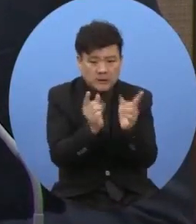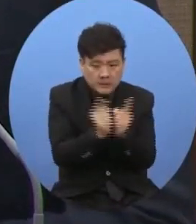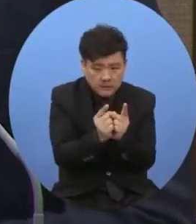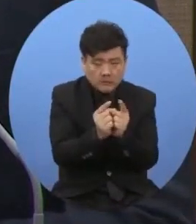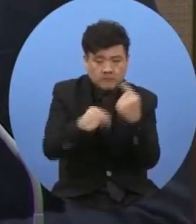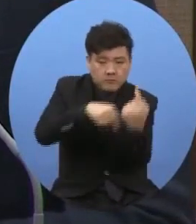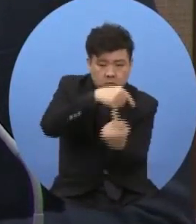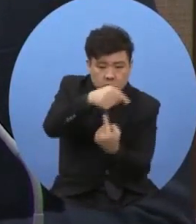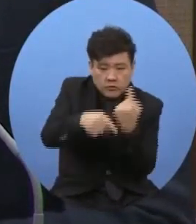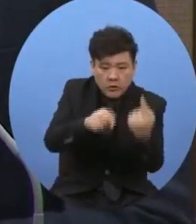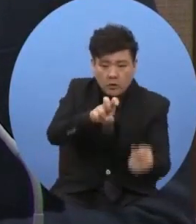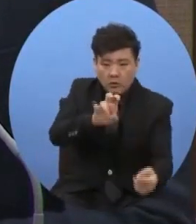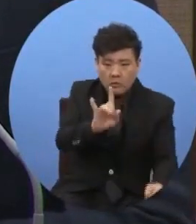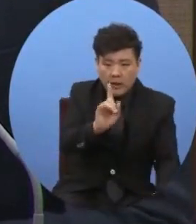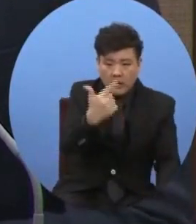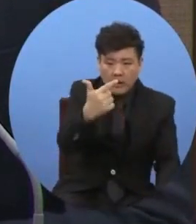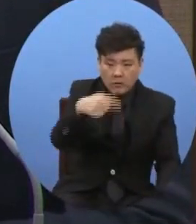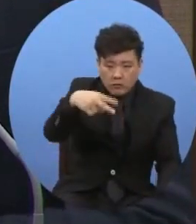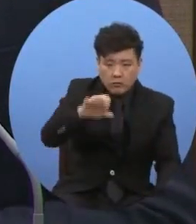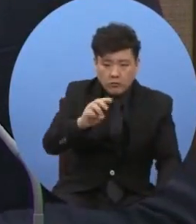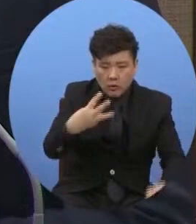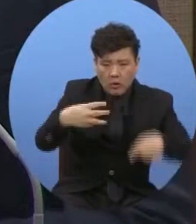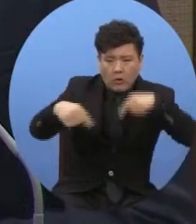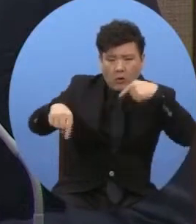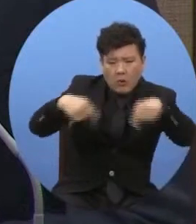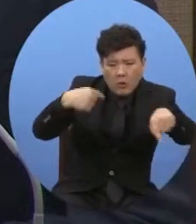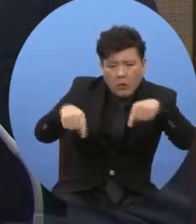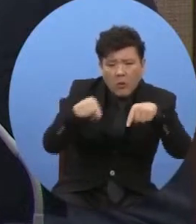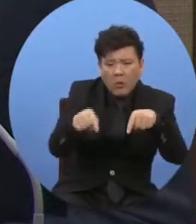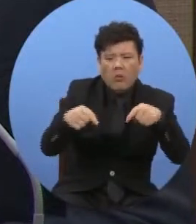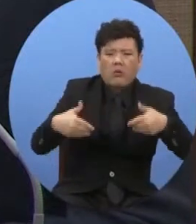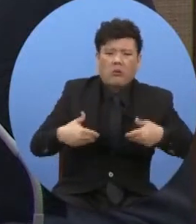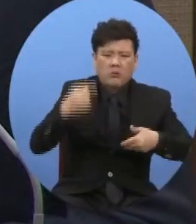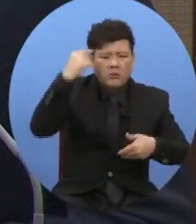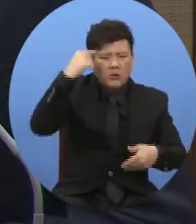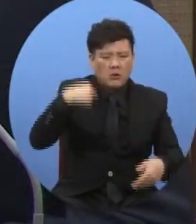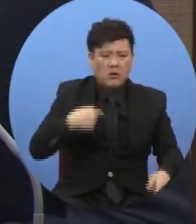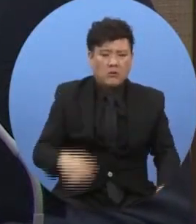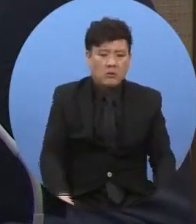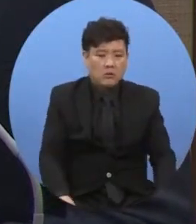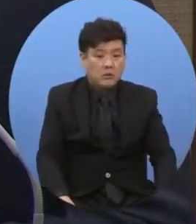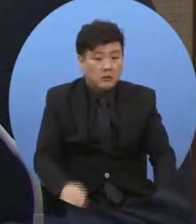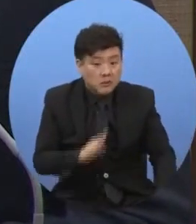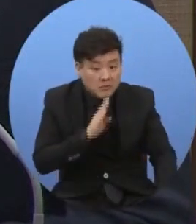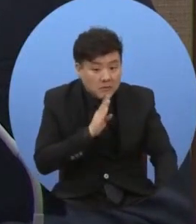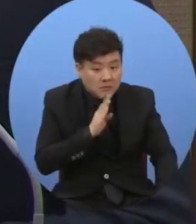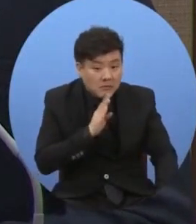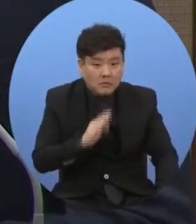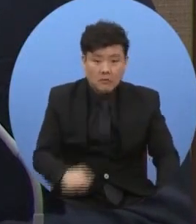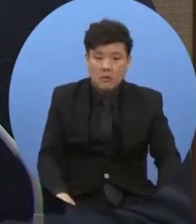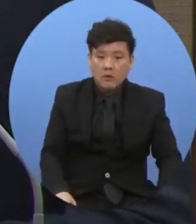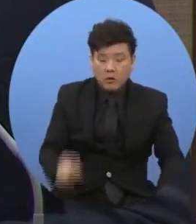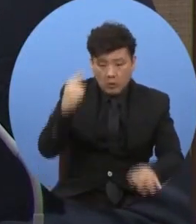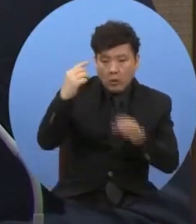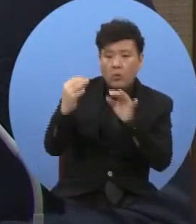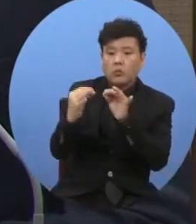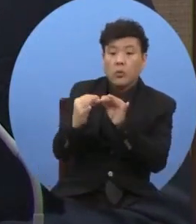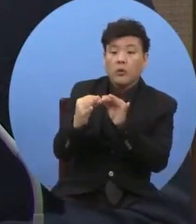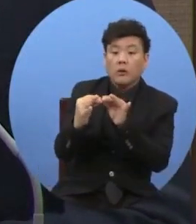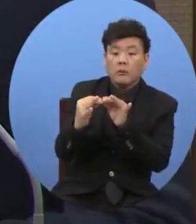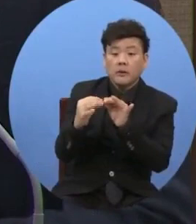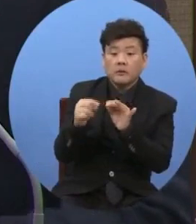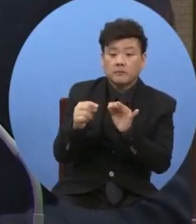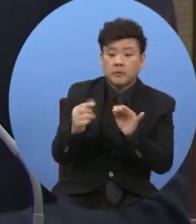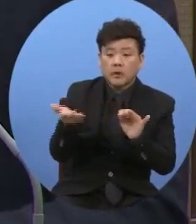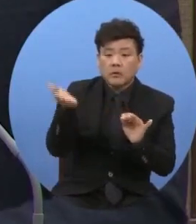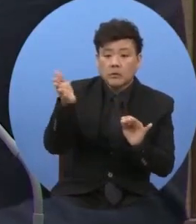매뉴얼도 좀 주고 예산 지원도 이어가는 이러한 모델이 정립돼야 될 것 같아요. 어떻게 생각하세요? 동의하고요.